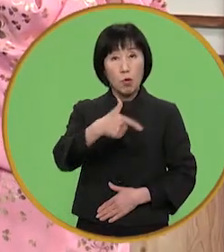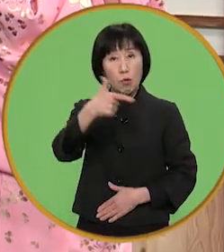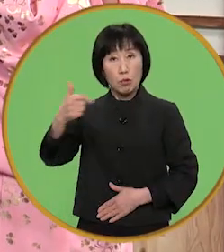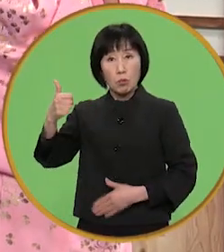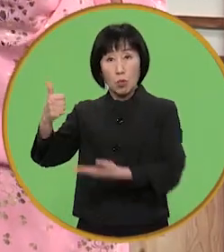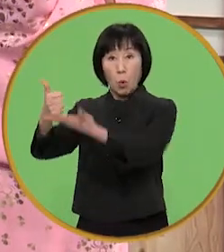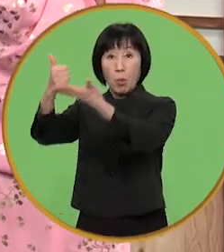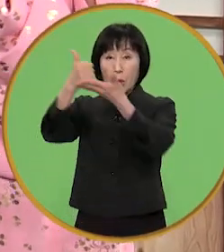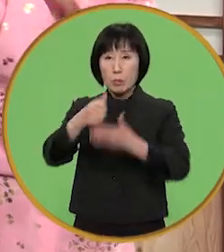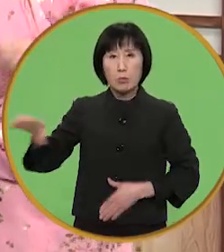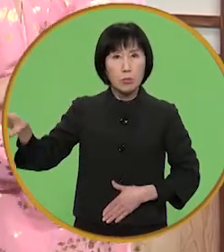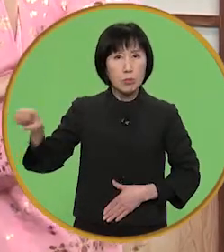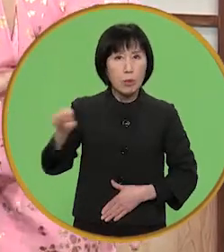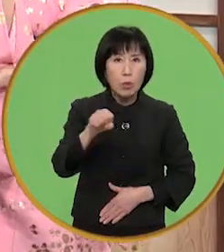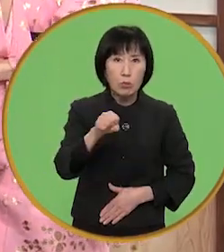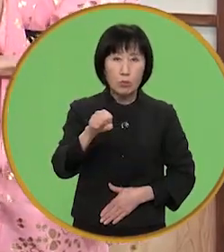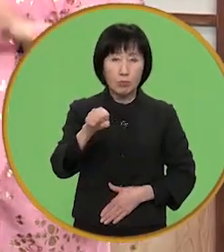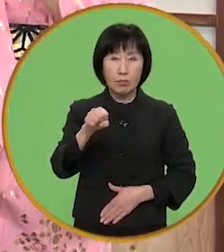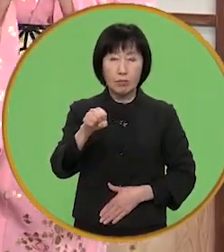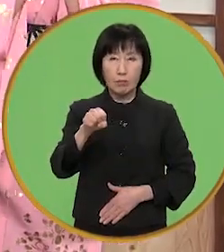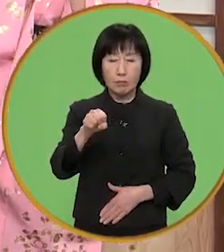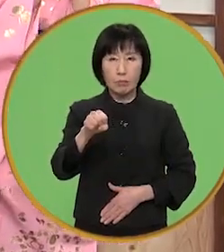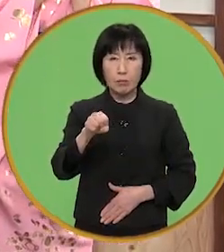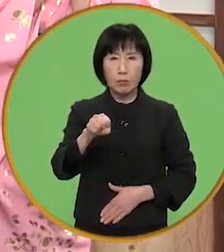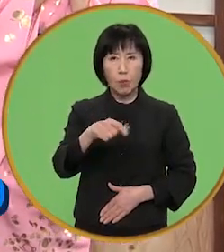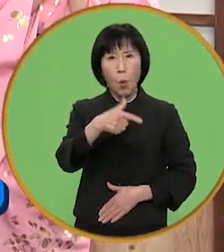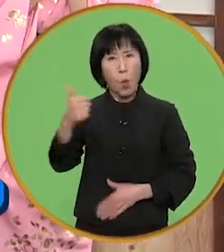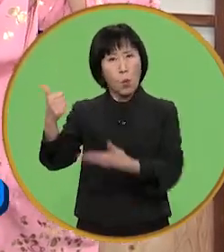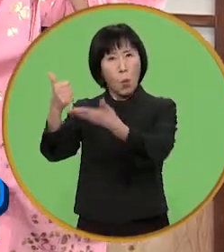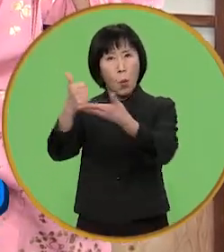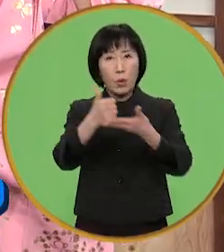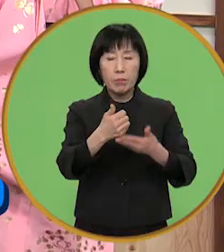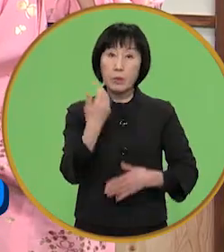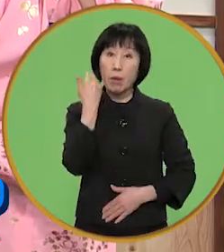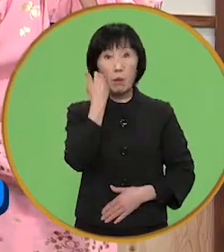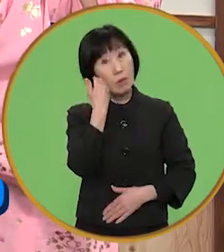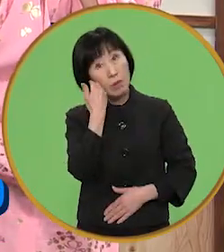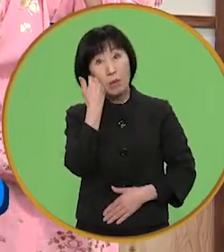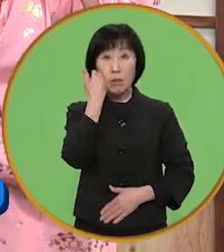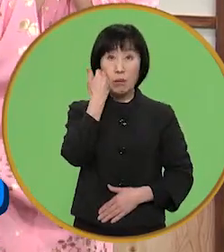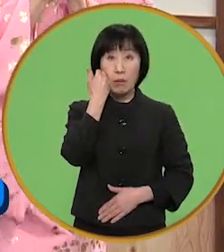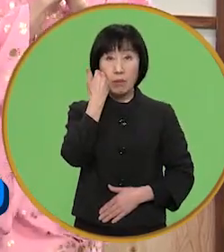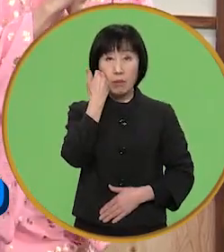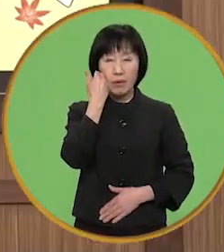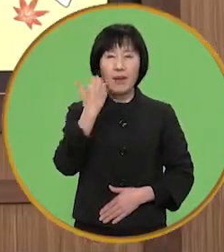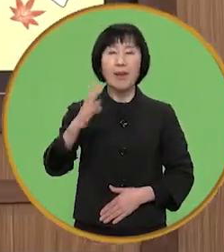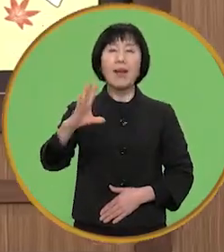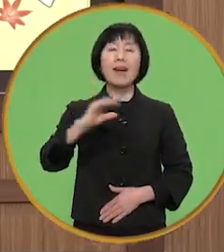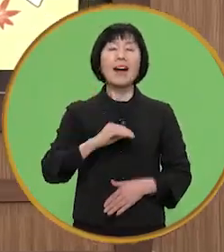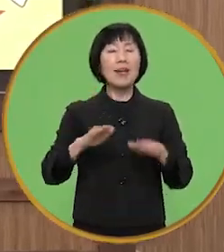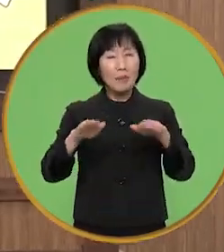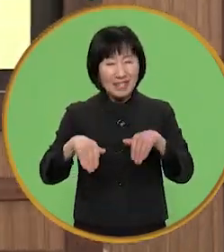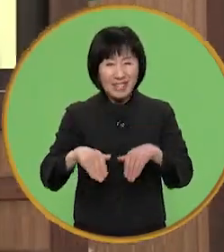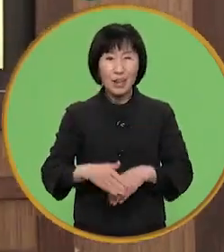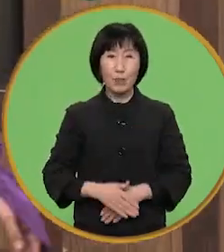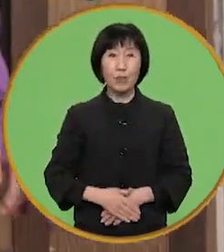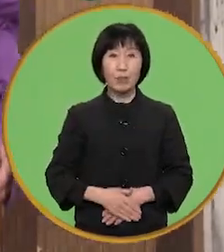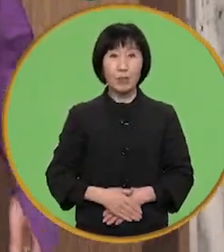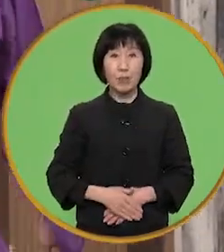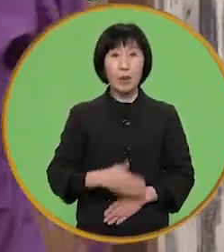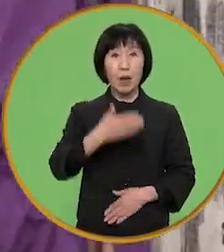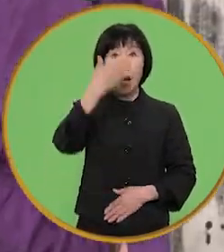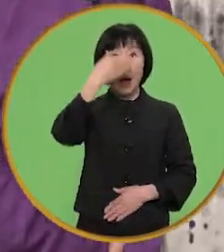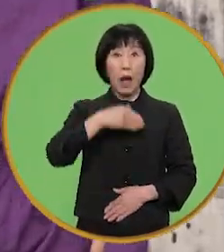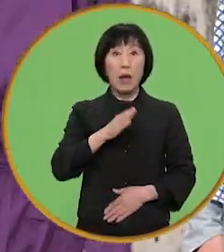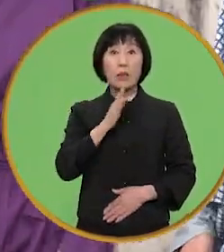森助が大物ゲストを連れてくるらしい。 大物ゲストって誰なんですかね。 ただいま戻りました